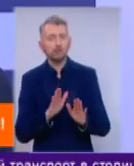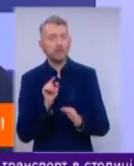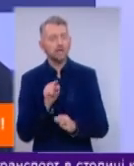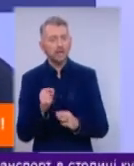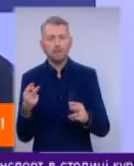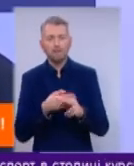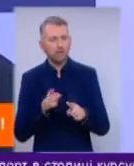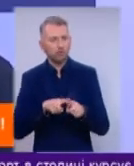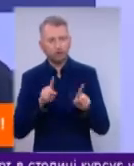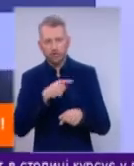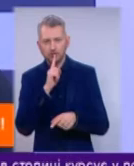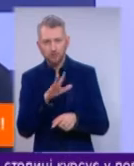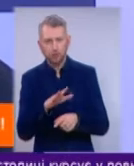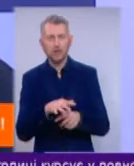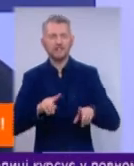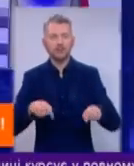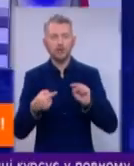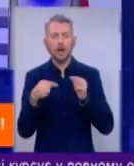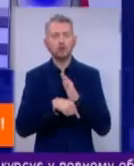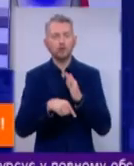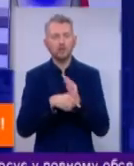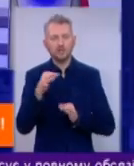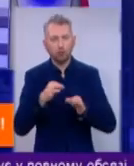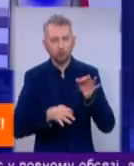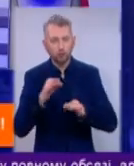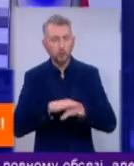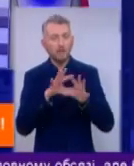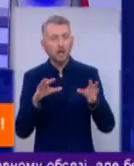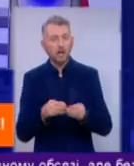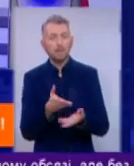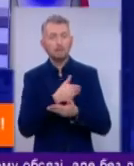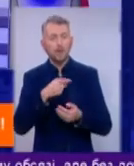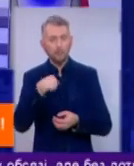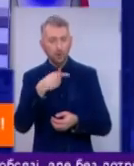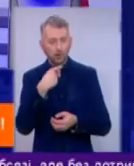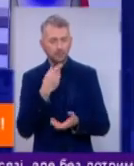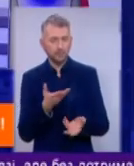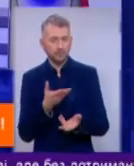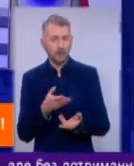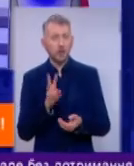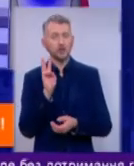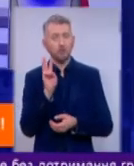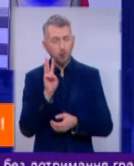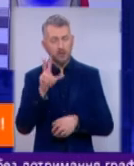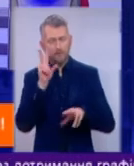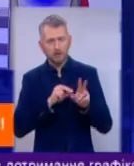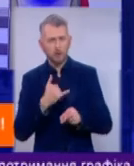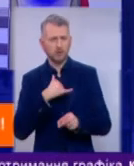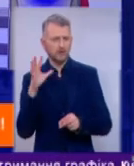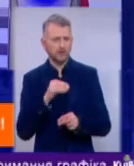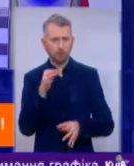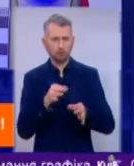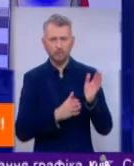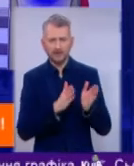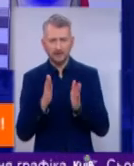без цього теж не буде, це створення антикорупційного суду. Взагалі ми говоримо, ну, «Свобода» вважає, що в принципі у нас вся судова